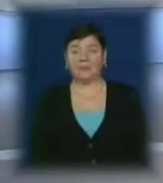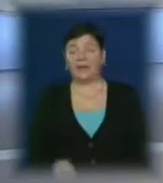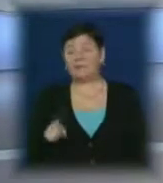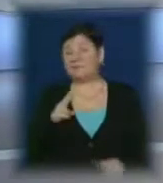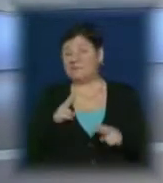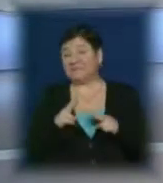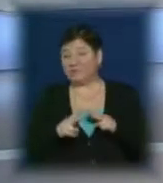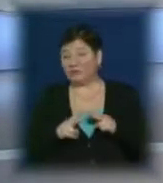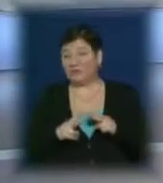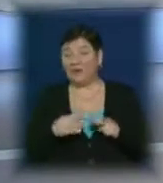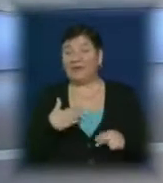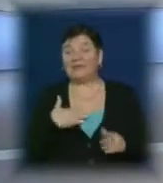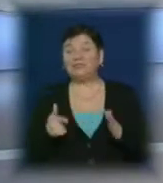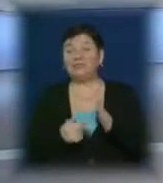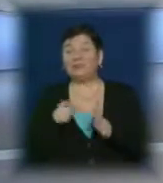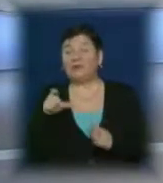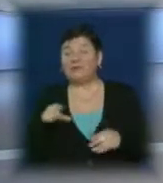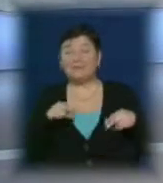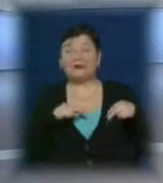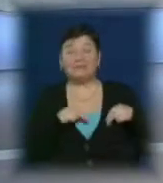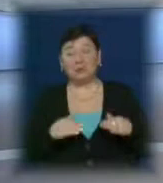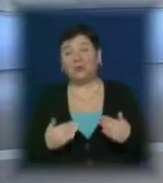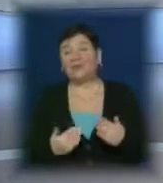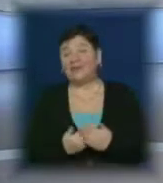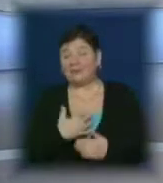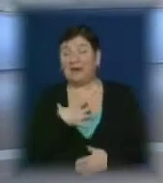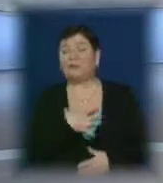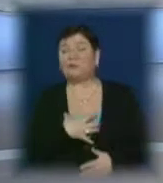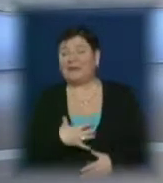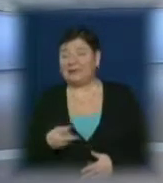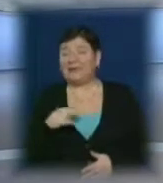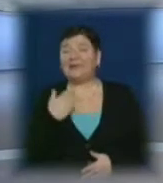Цим завершуємо, та наші журналісти працюють над новими актуальними